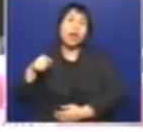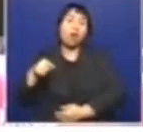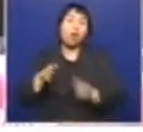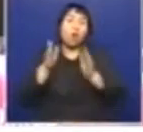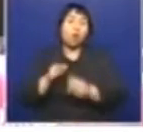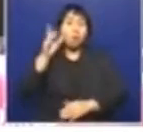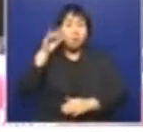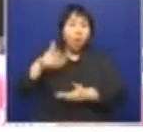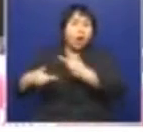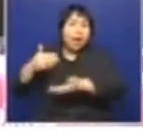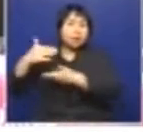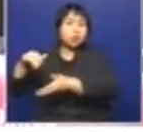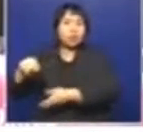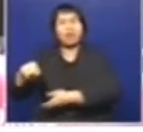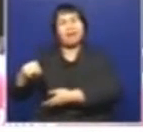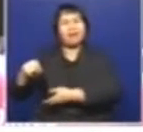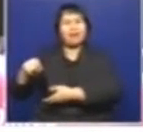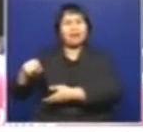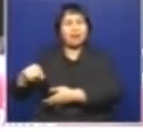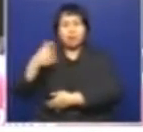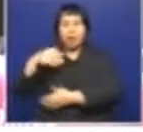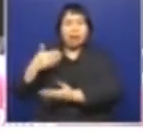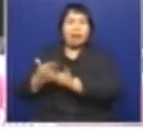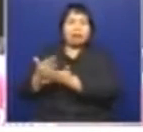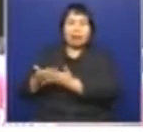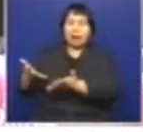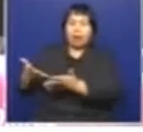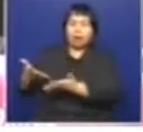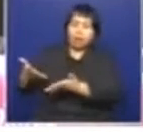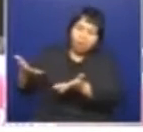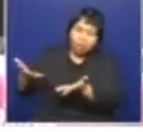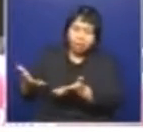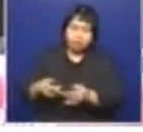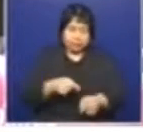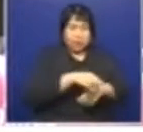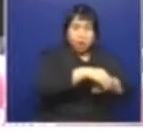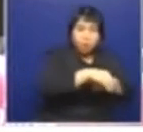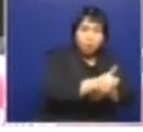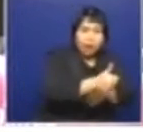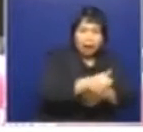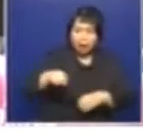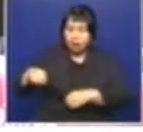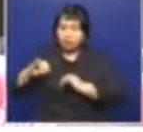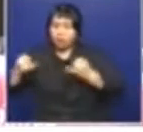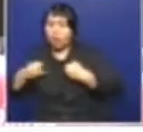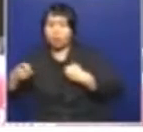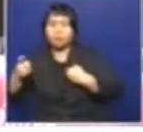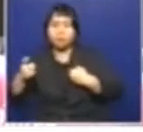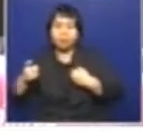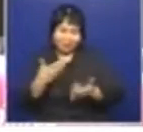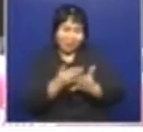ยหัวหน้าค่ายไม่ได้ตังค์เทรนเนอร์ไม่ได้ตังค์แต่นักมวยได้ตังค์อ่ะเงินถึงชาวนาหมด